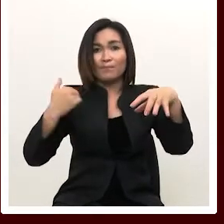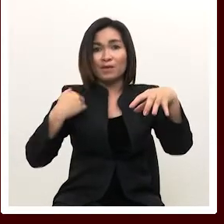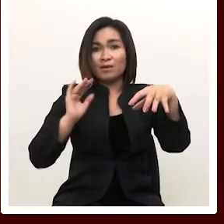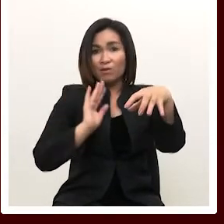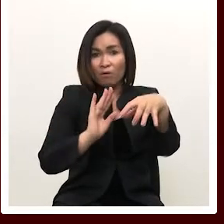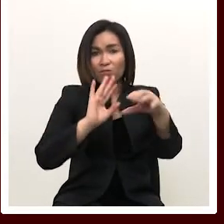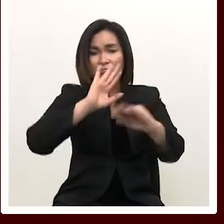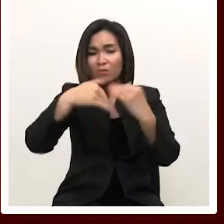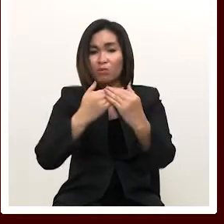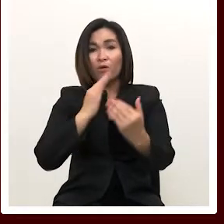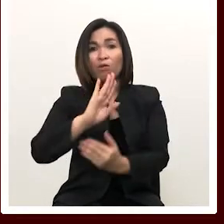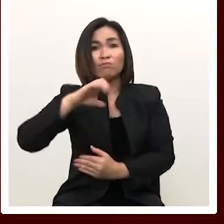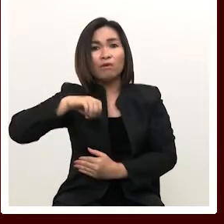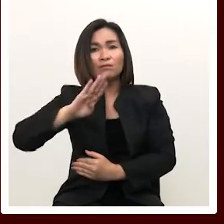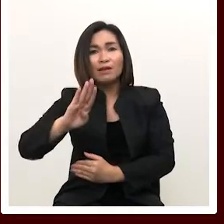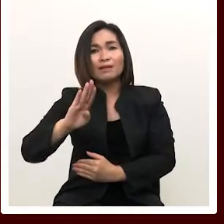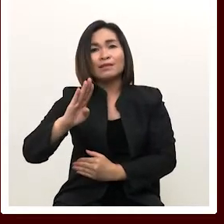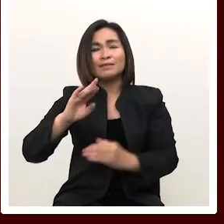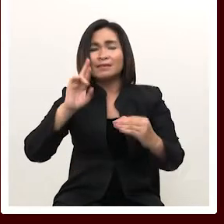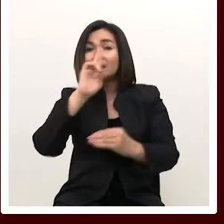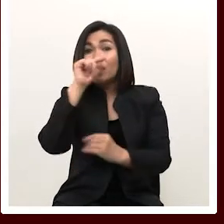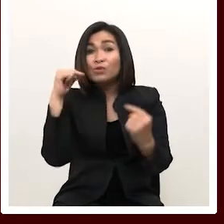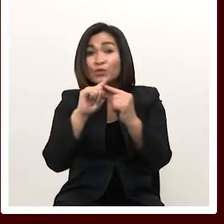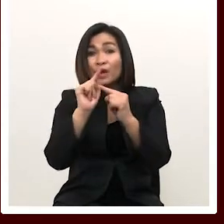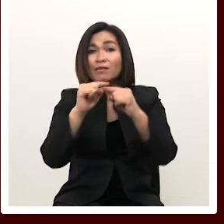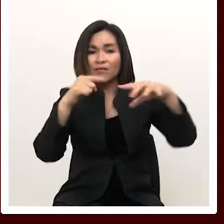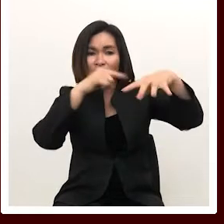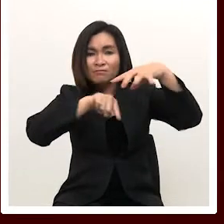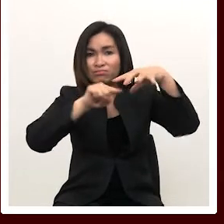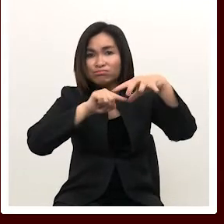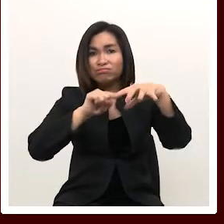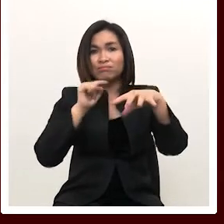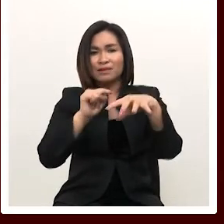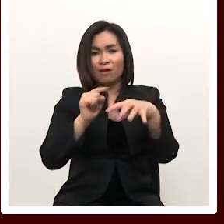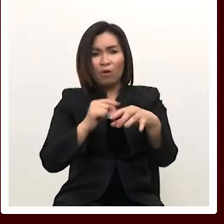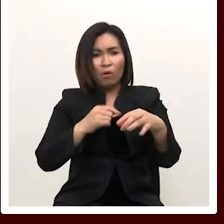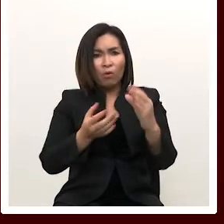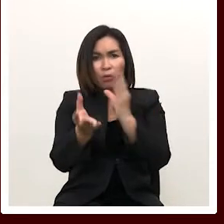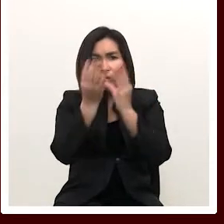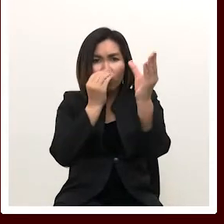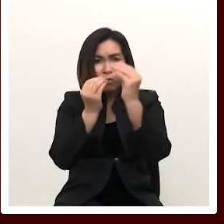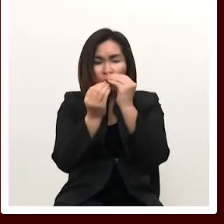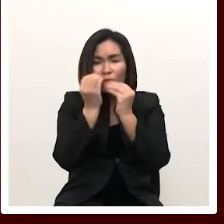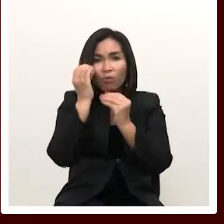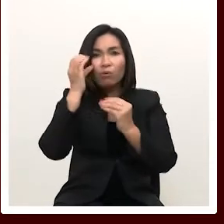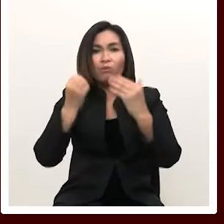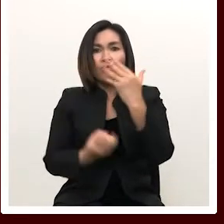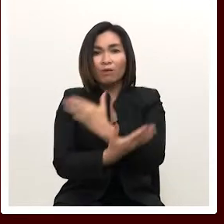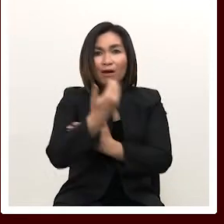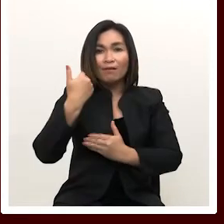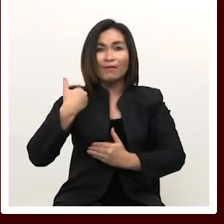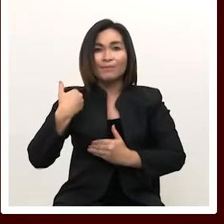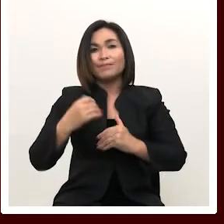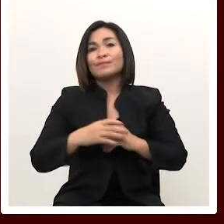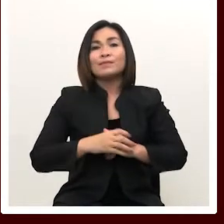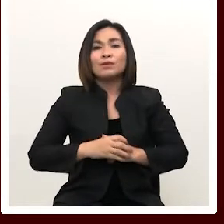ารระบบของบิลดิ้งออโตเมชันต่างๆพวกนี้นะที่ใช้ในอาคารสูงซึ่งเป็นระบบอัจฉริยะต่างๆพวกนี้เด็กพวกนี้มีความสามารถ